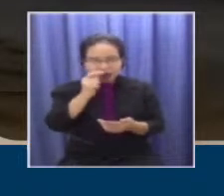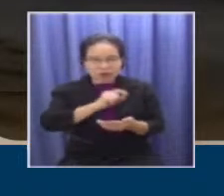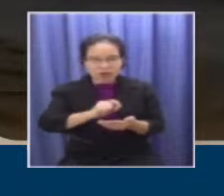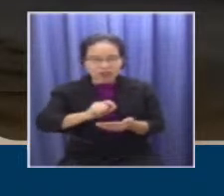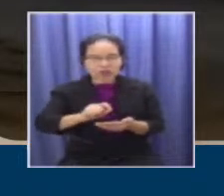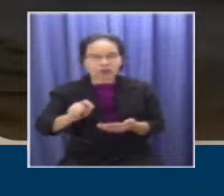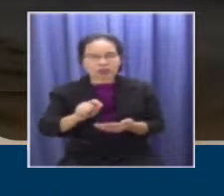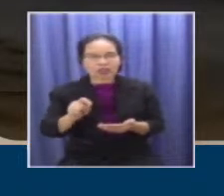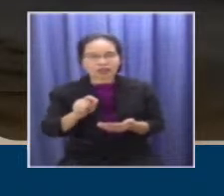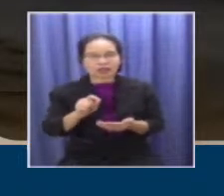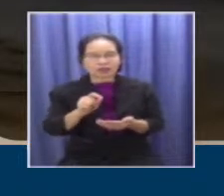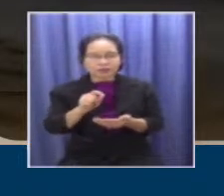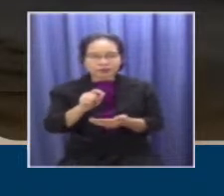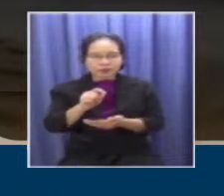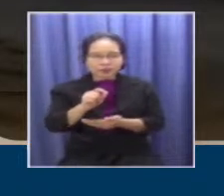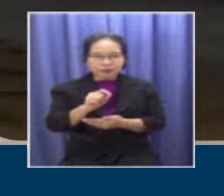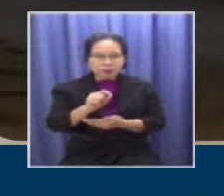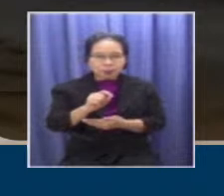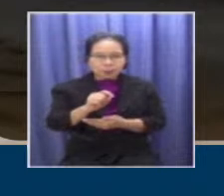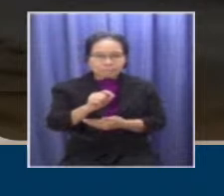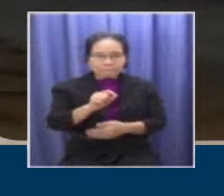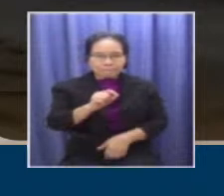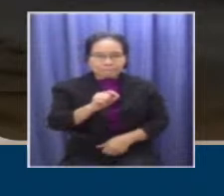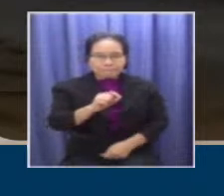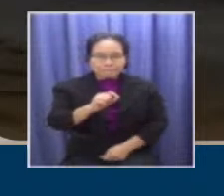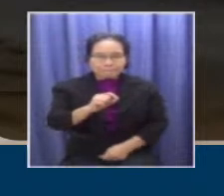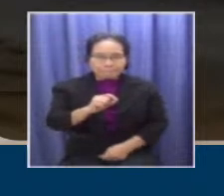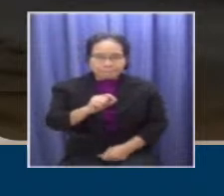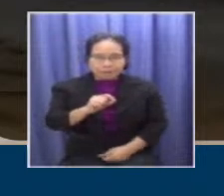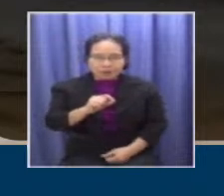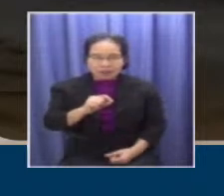ne emma kwan